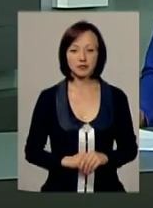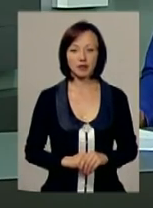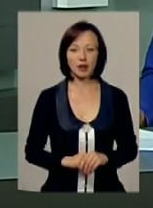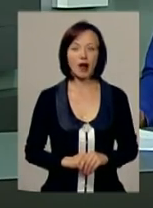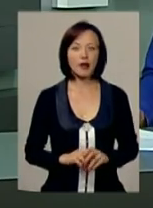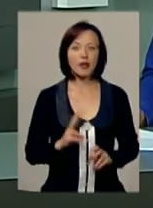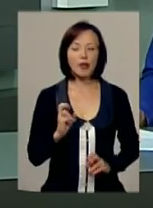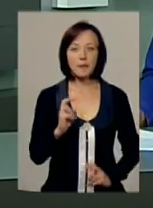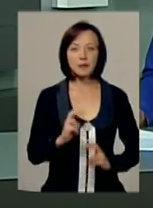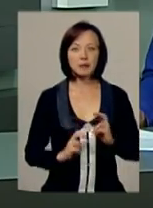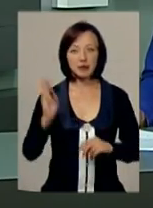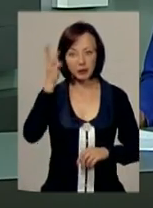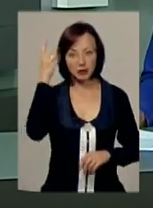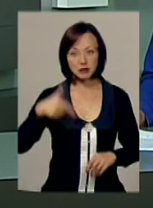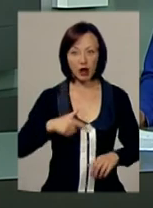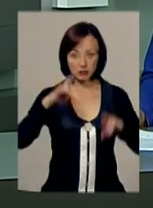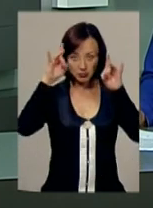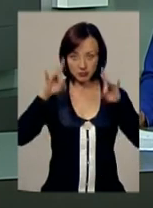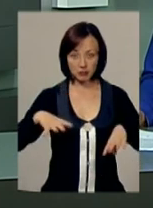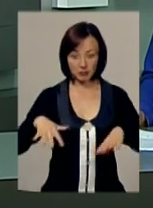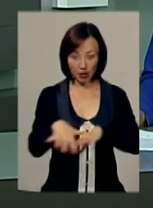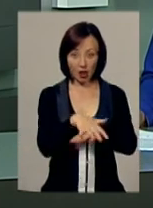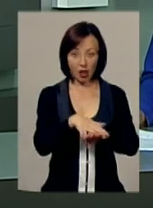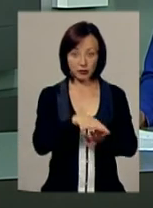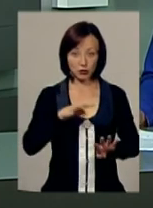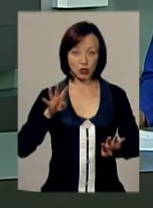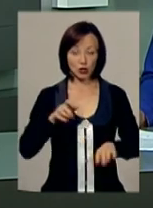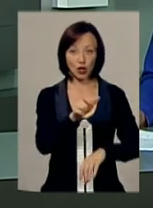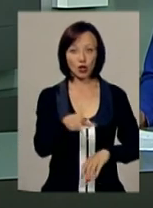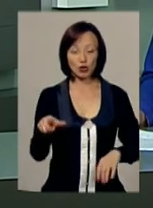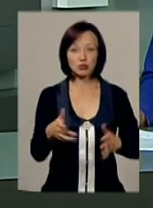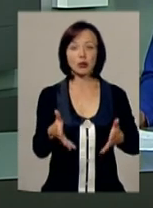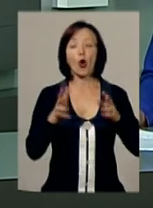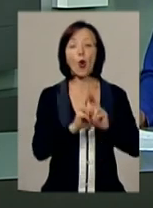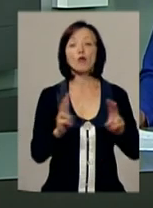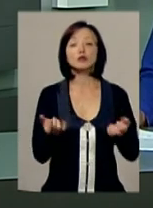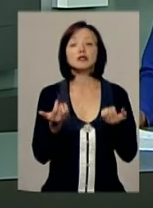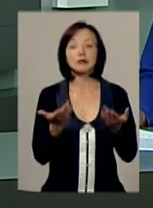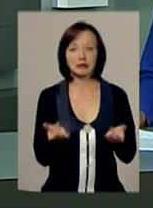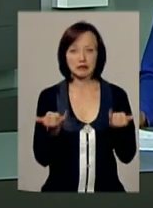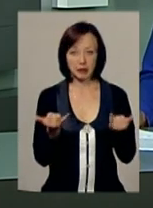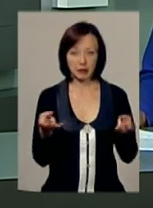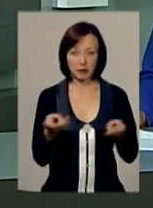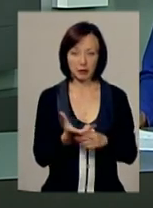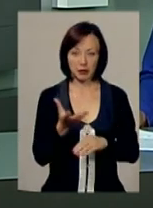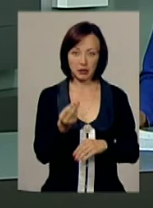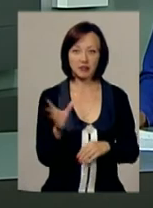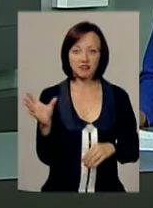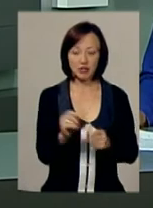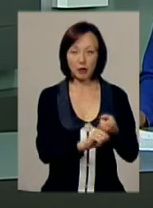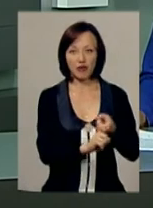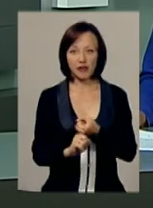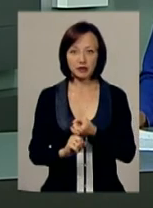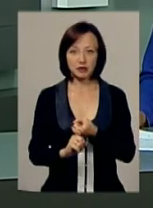На підприємстві «Хмельницькгаз» неочікуваний ажіотаж. Краяни заходилися з'ясовувати, кому і скільки тепер треба платити. Все пов'язано